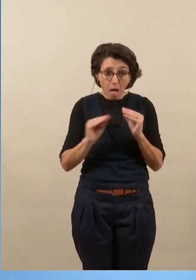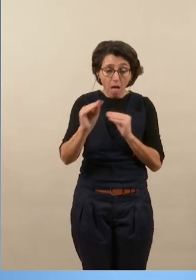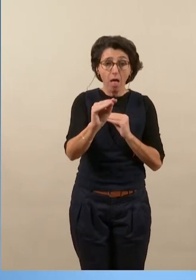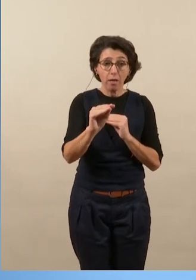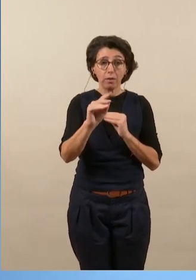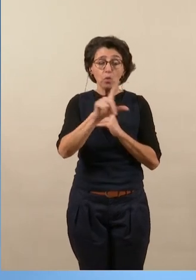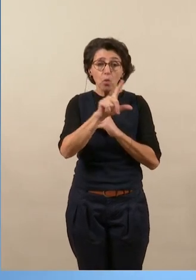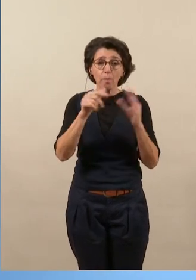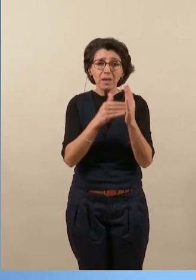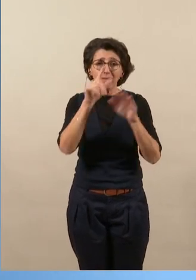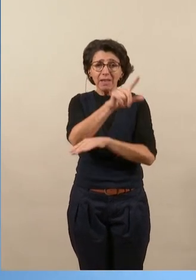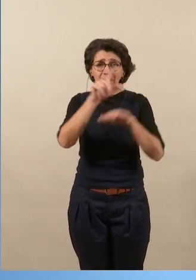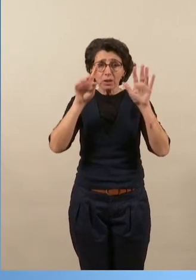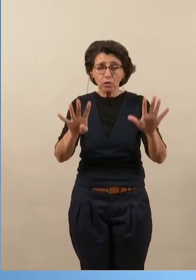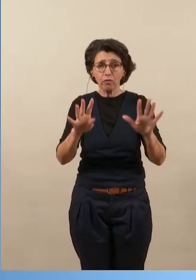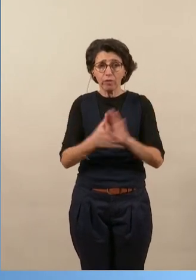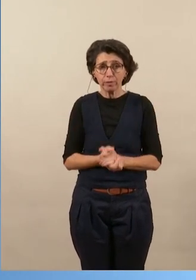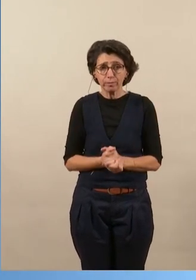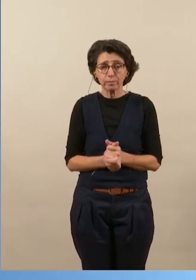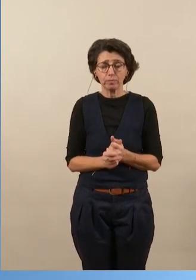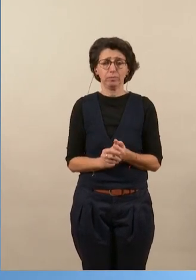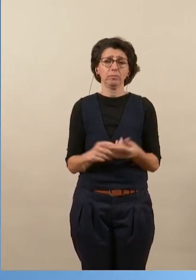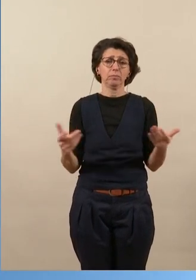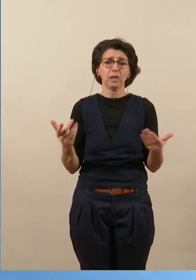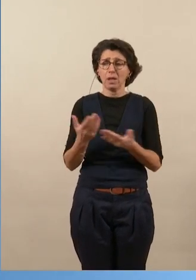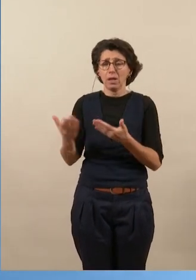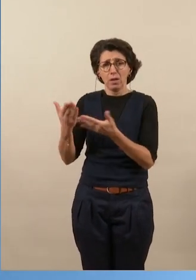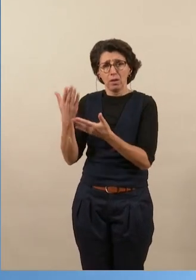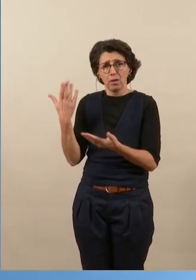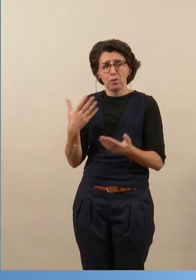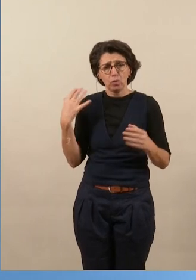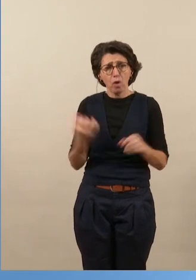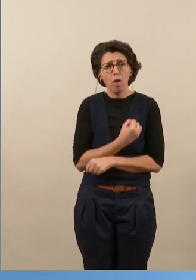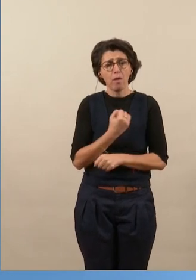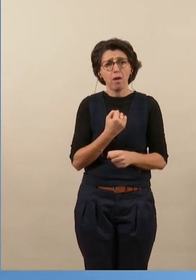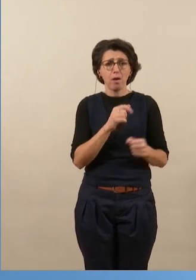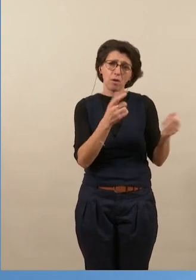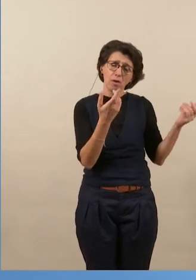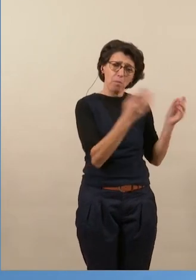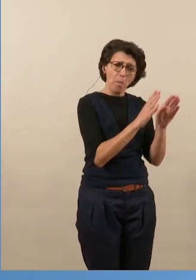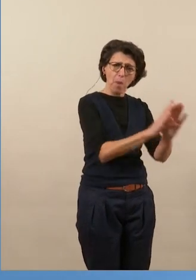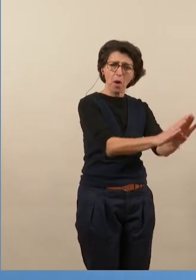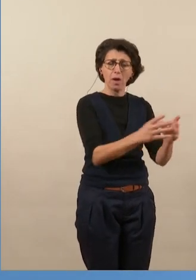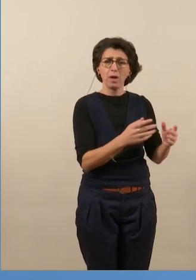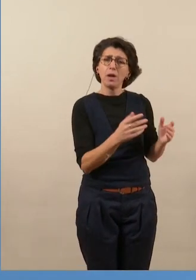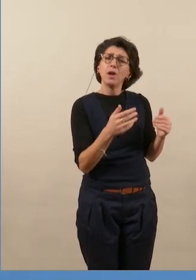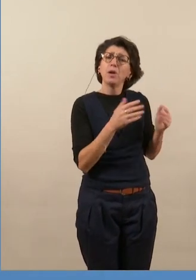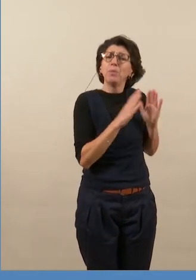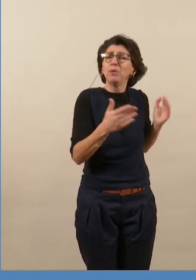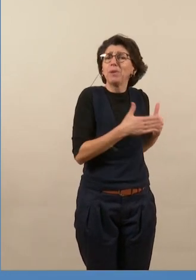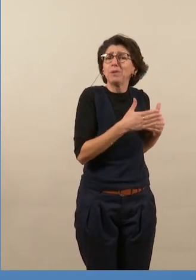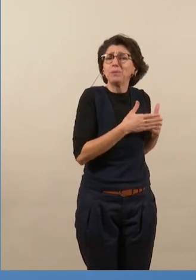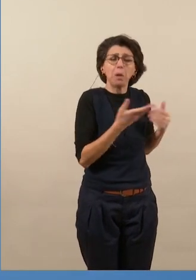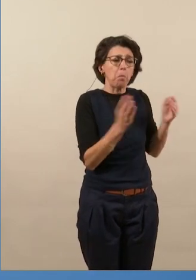en 2029 c'est quand même dommage d'avoir engagé le chamboulement interne donc aux bibliothèques de proximité